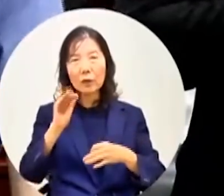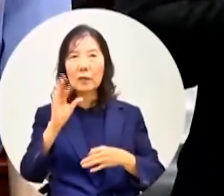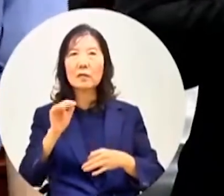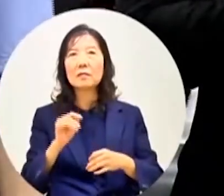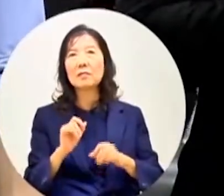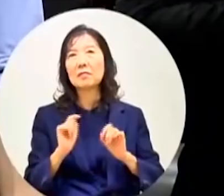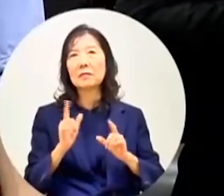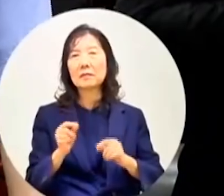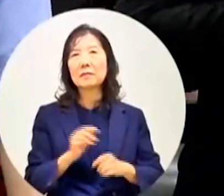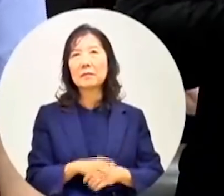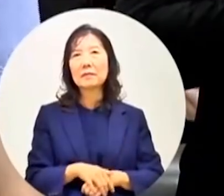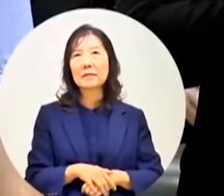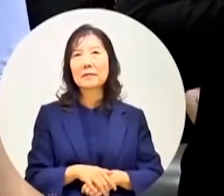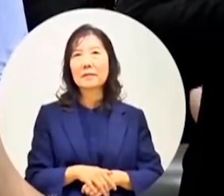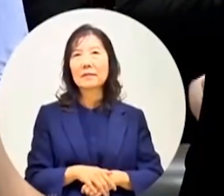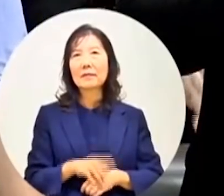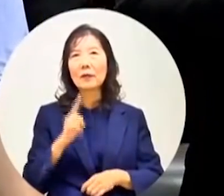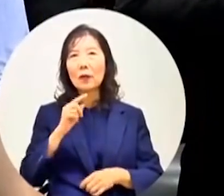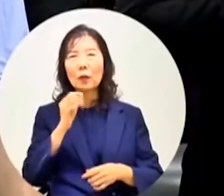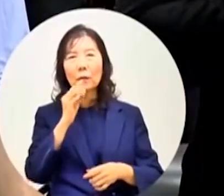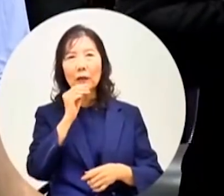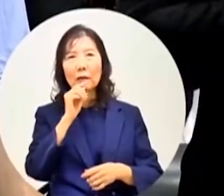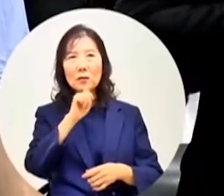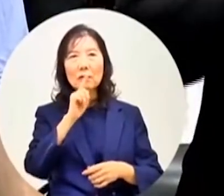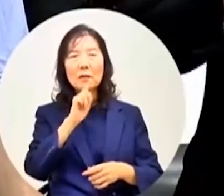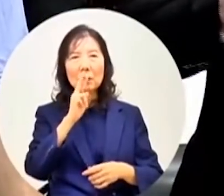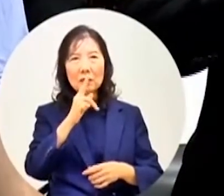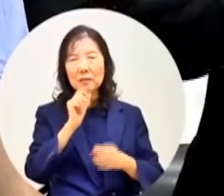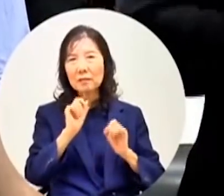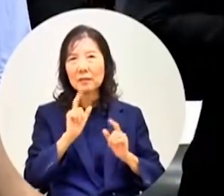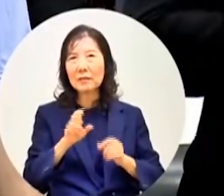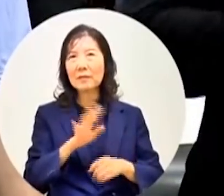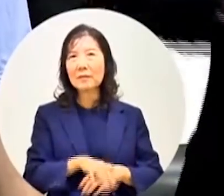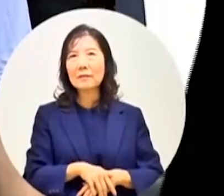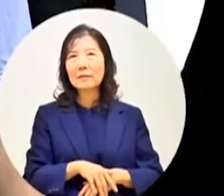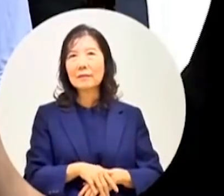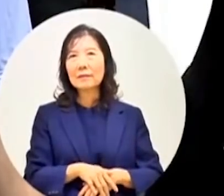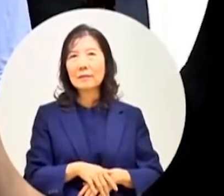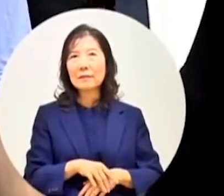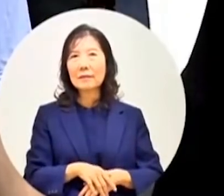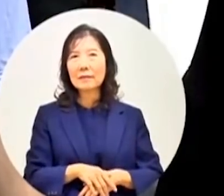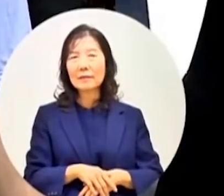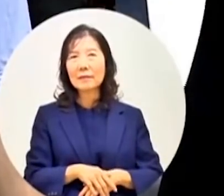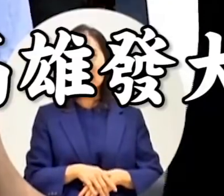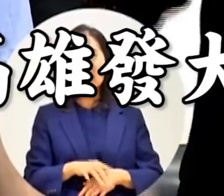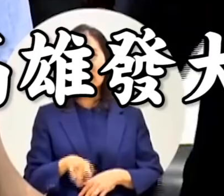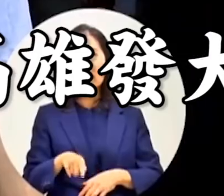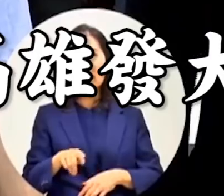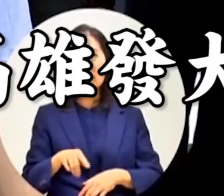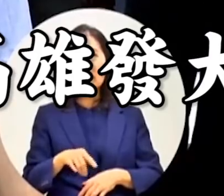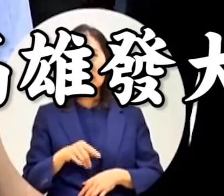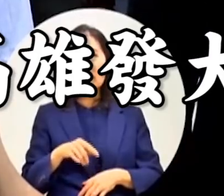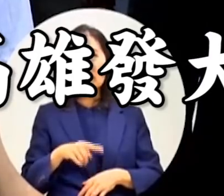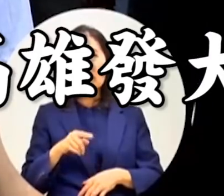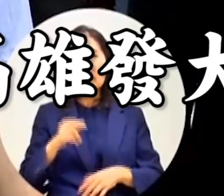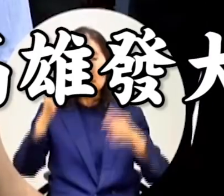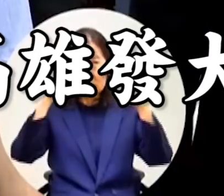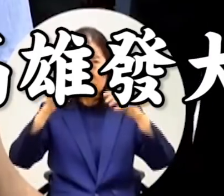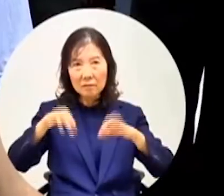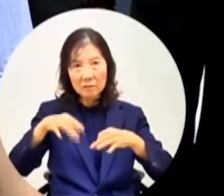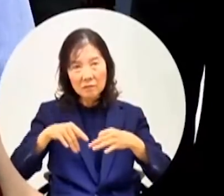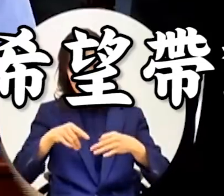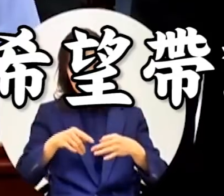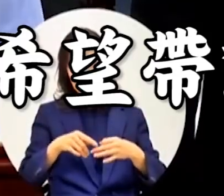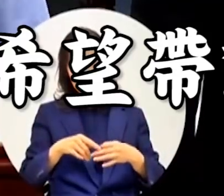长， 我的意思是 说，我没有 说 您不对， 议员。 我摸着我的心脏跟你说，我没有说您不对。 议员， 所以我想请你回答 是说、 这个， 当我们讲高雄发大财的时